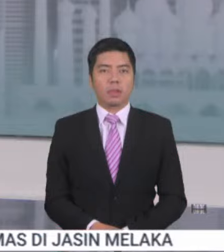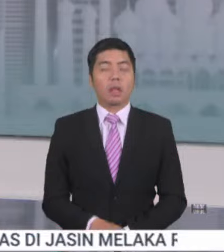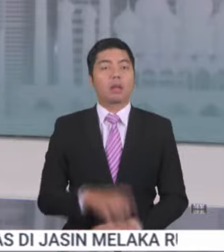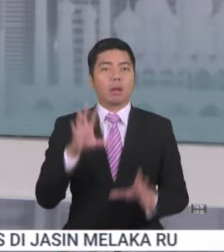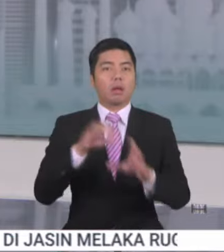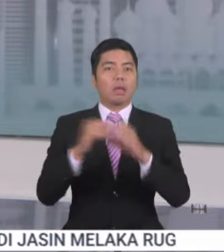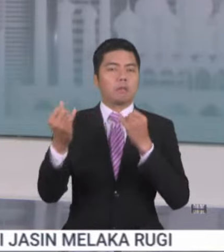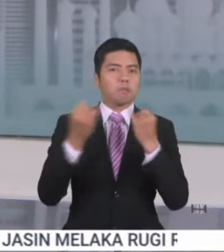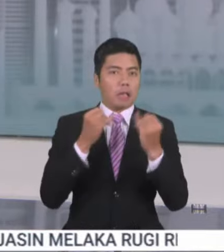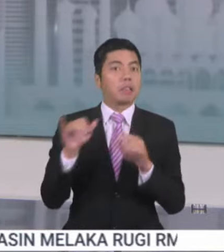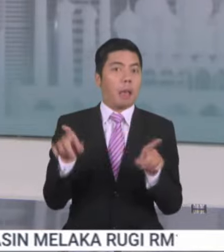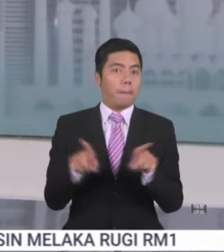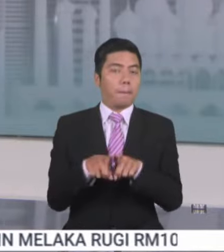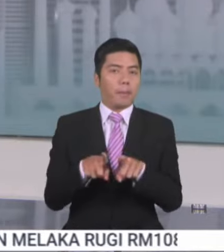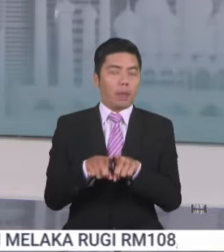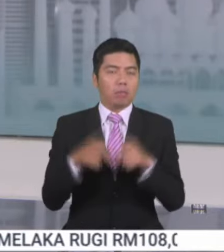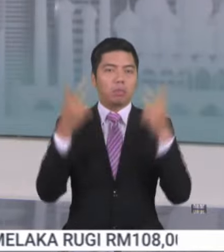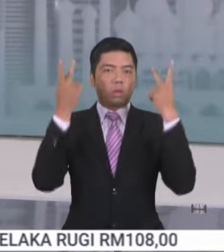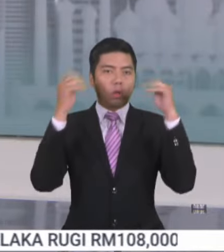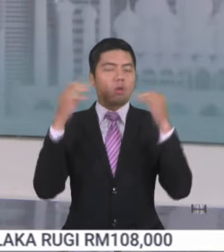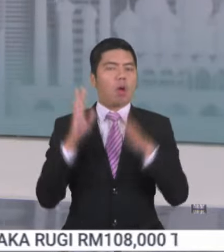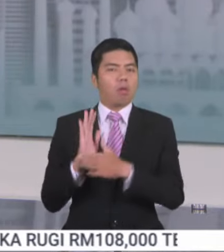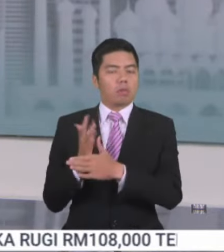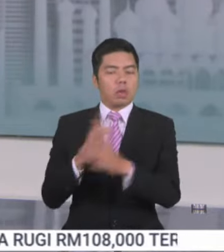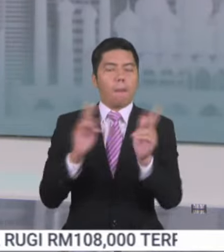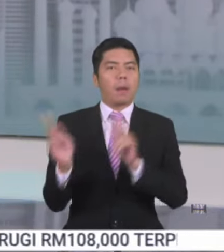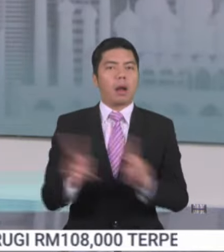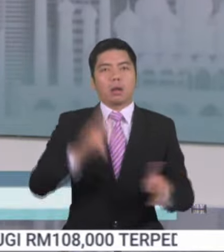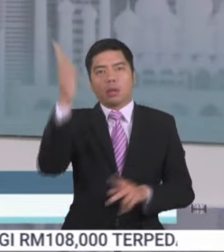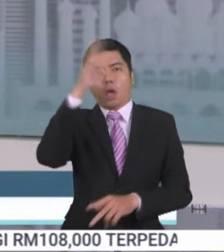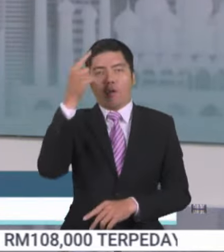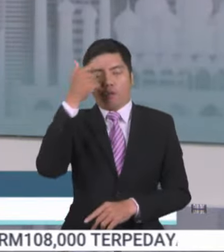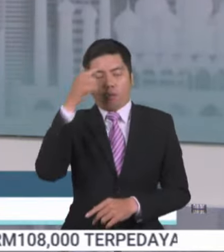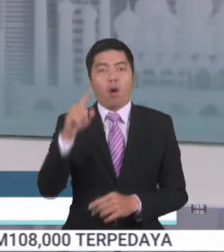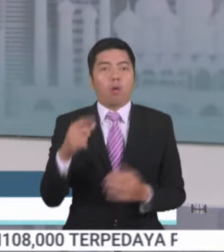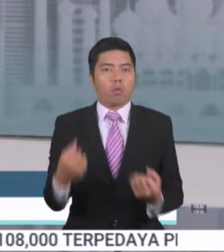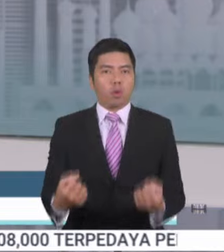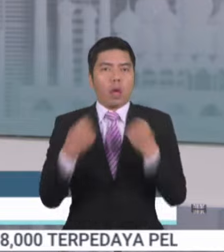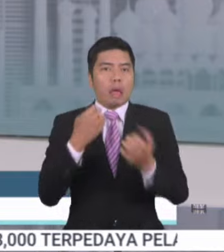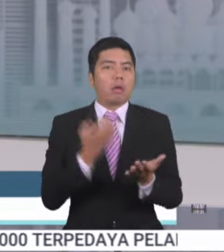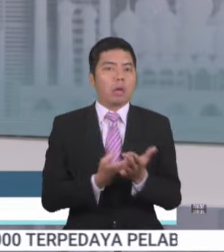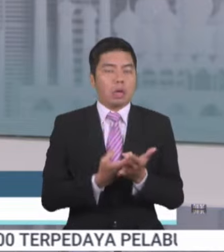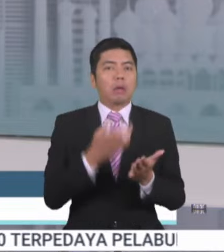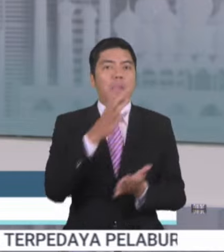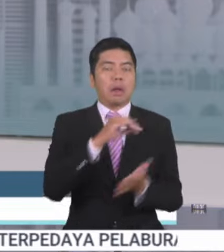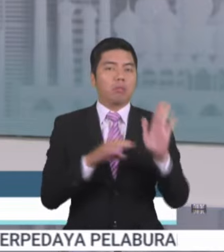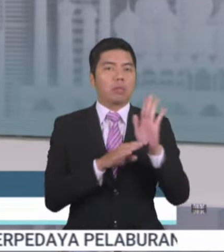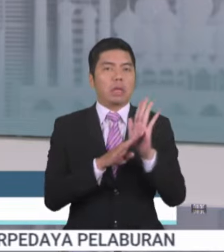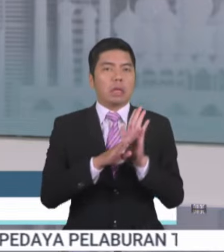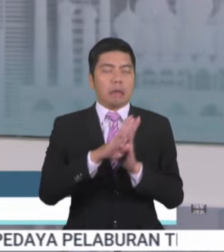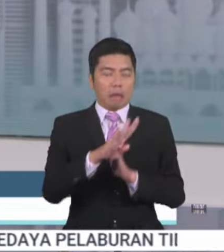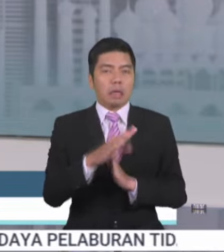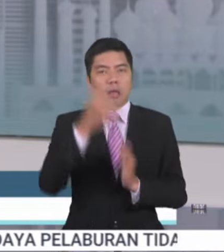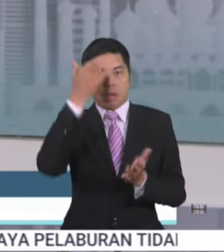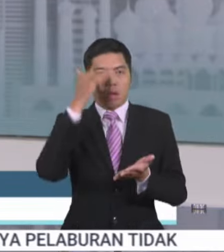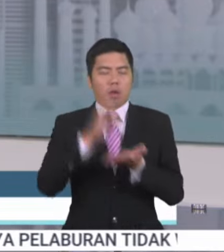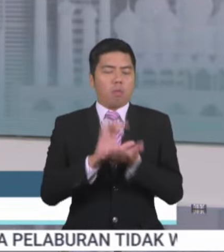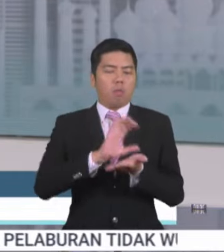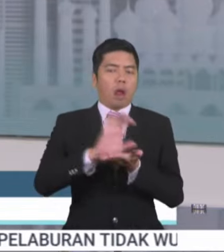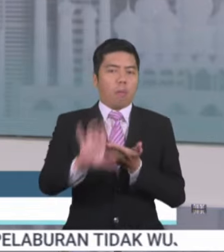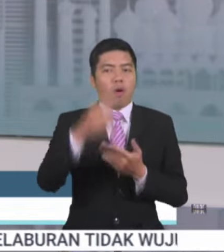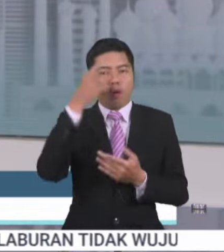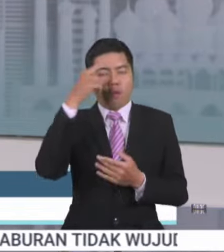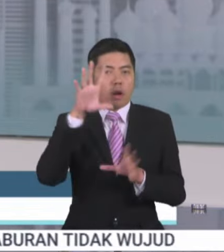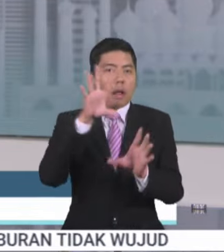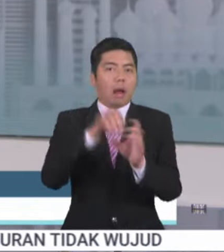Dalam temubual sama, Perdana Menteri turut berkongsi pelan kerajaan untuk mengukuhkan ekonomi serta meningkatkan keyakinan pelabur asing